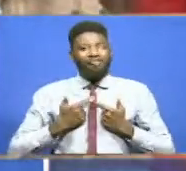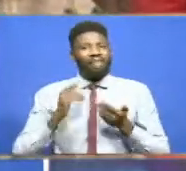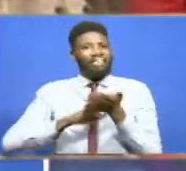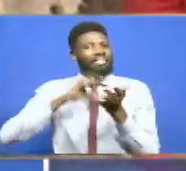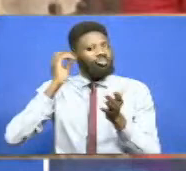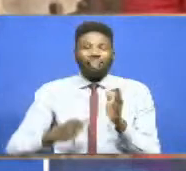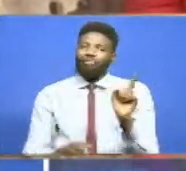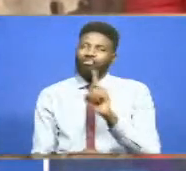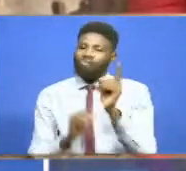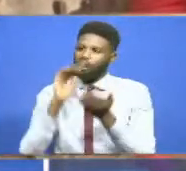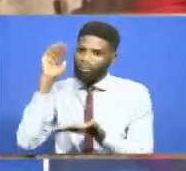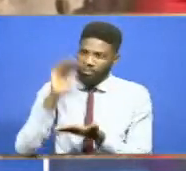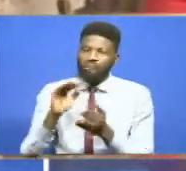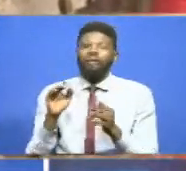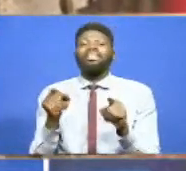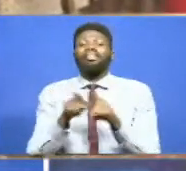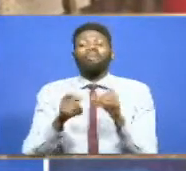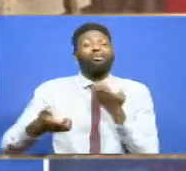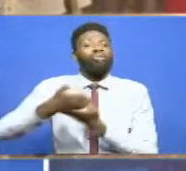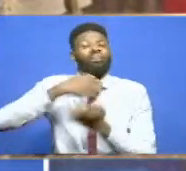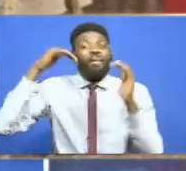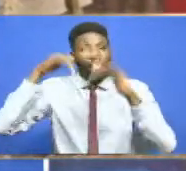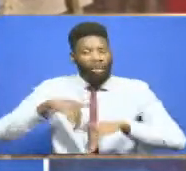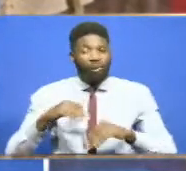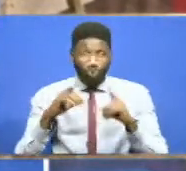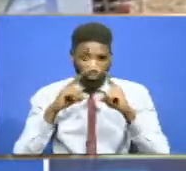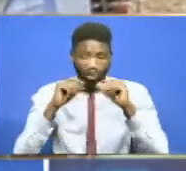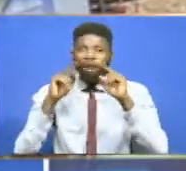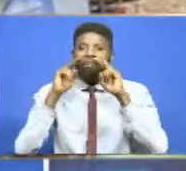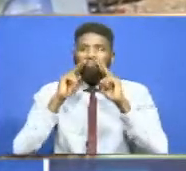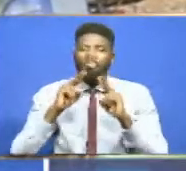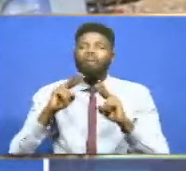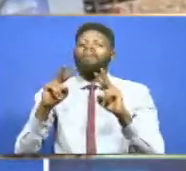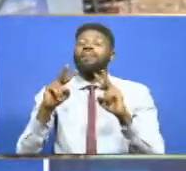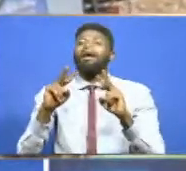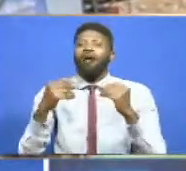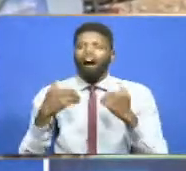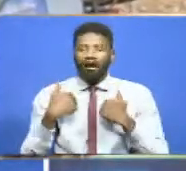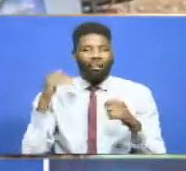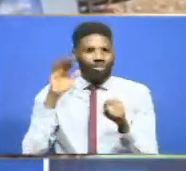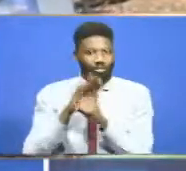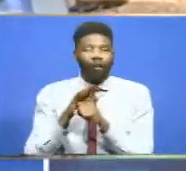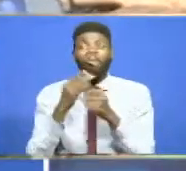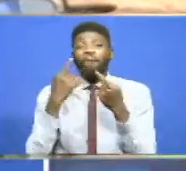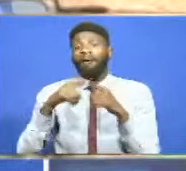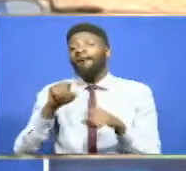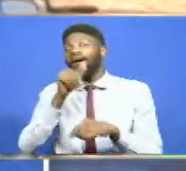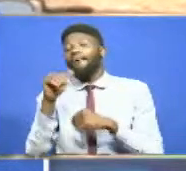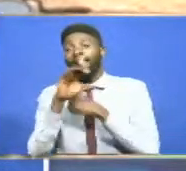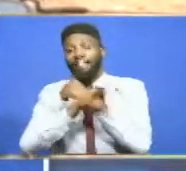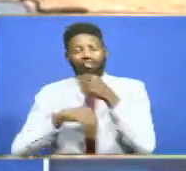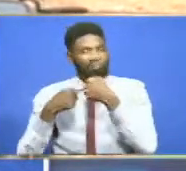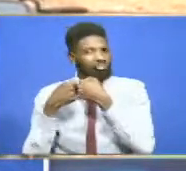hatua wanasema hali ya amani imechangia pakubwa licha ya janga linalokabili mataifa mengi kwa sasa.